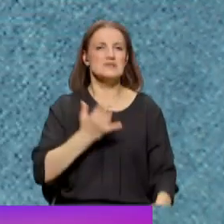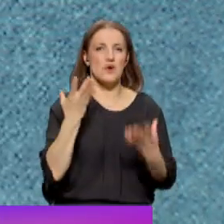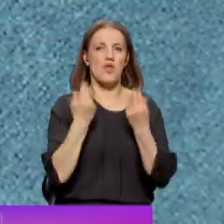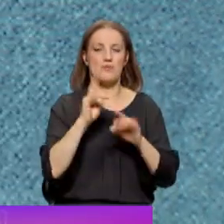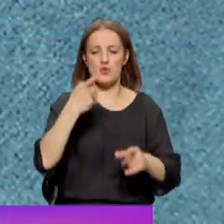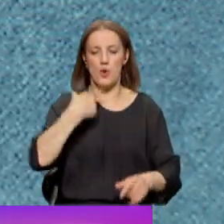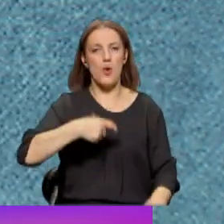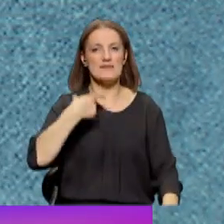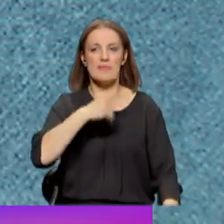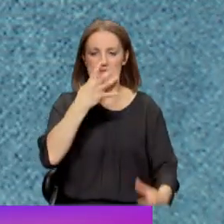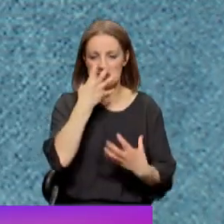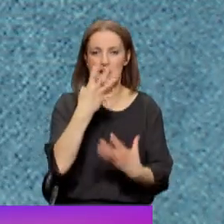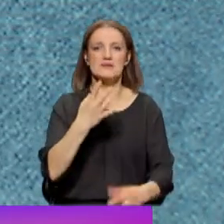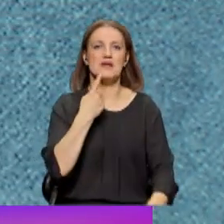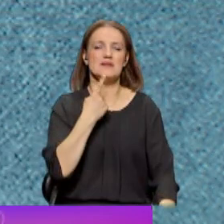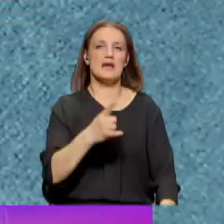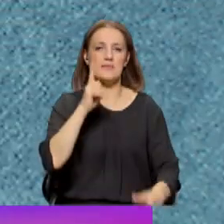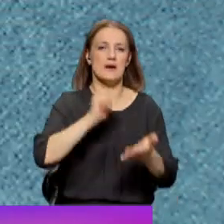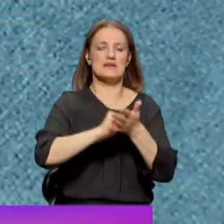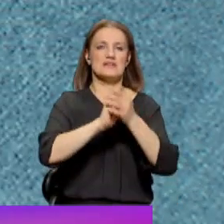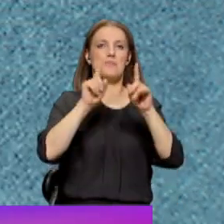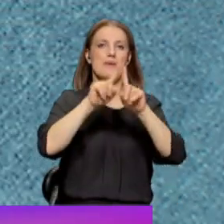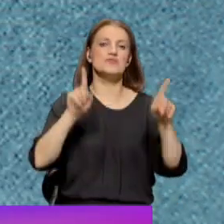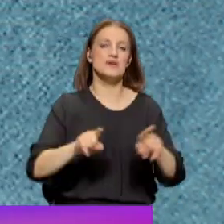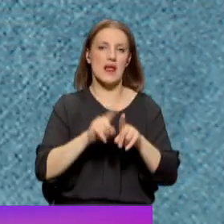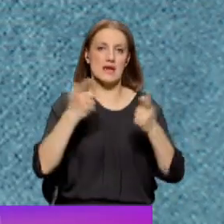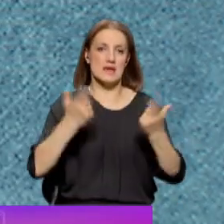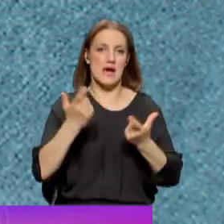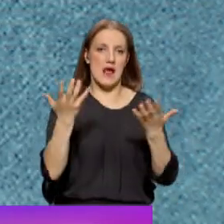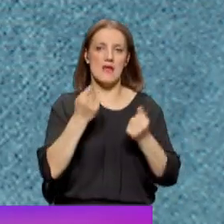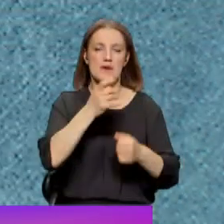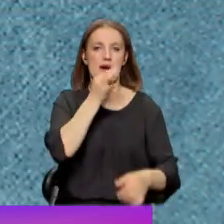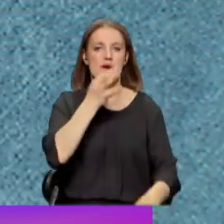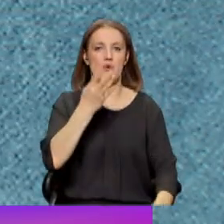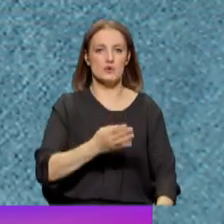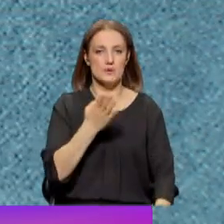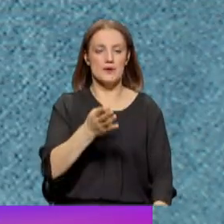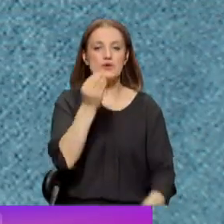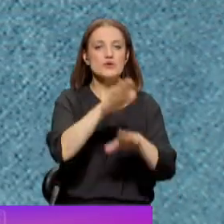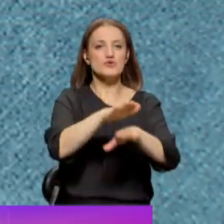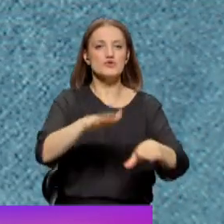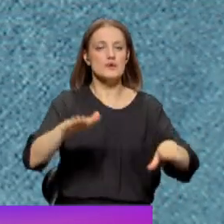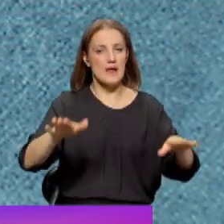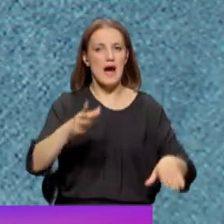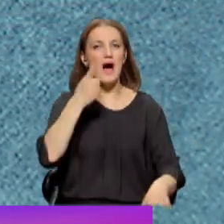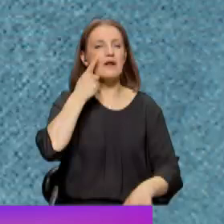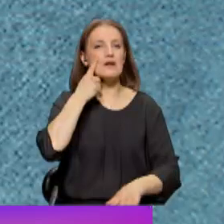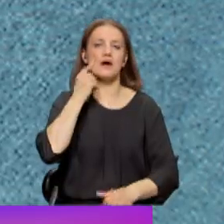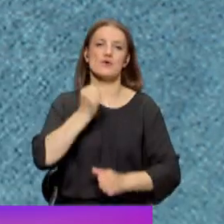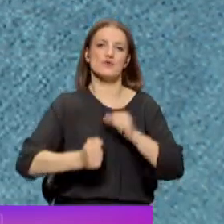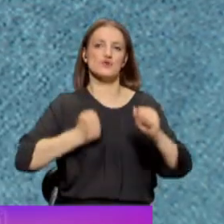özel bir tavsiye diye gazete pencerede de yer alan bir haber oldu. Çocuklar ataya